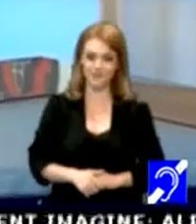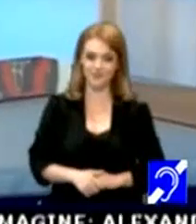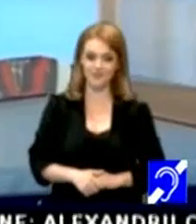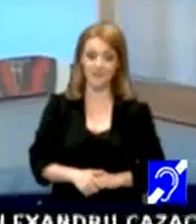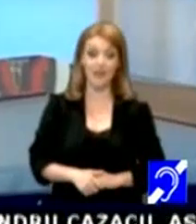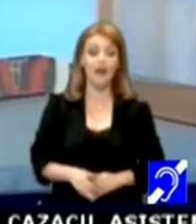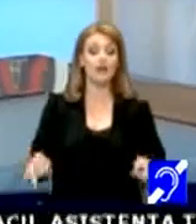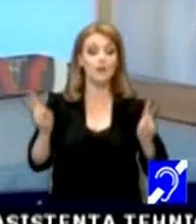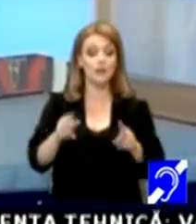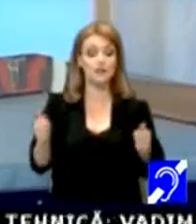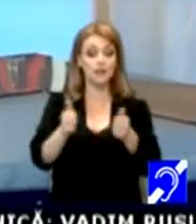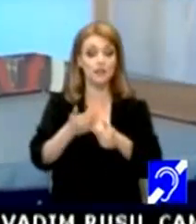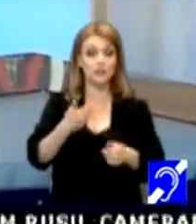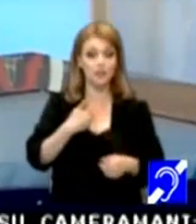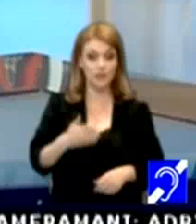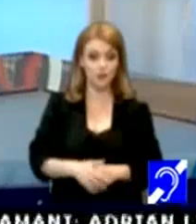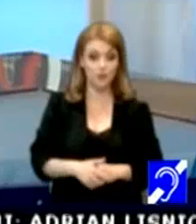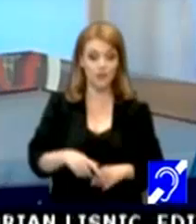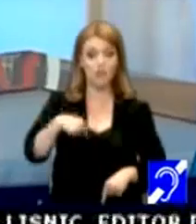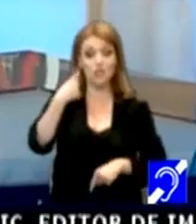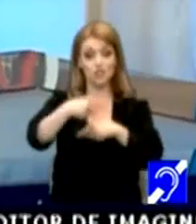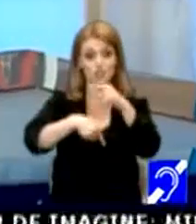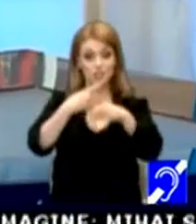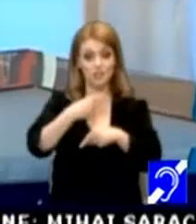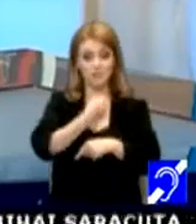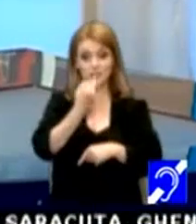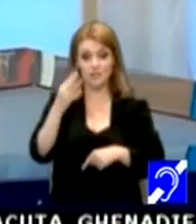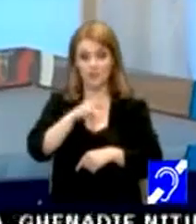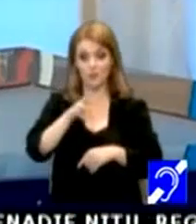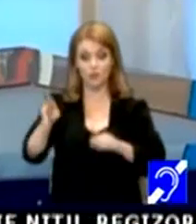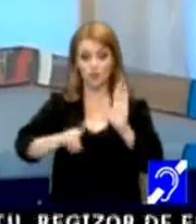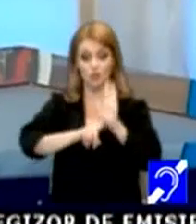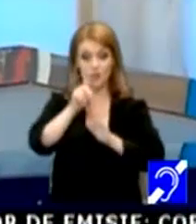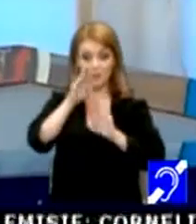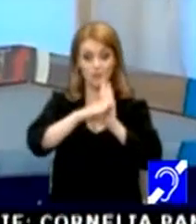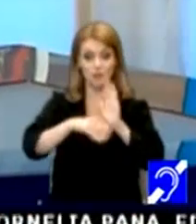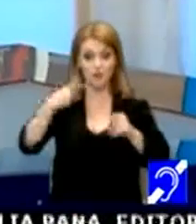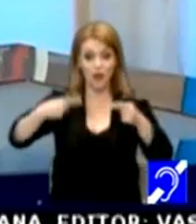dumneavoastră. Rămâneți cu TVR Moldova, unde în câteva minute încep dezbaterile electorale.